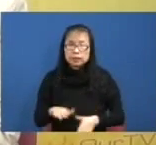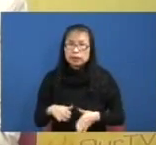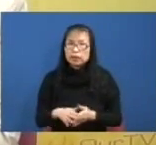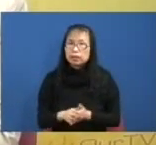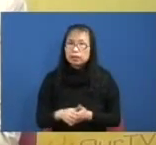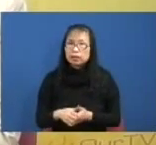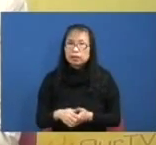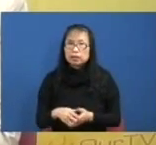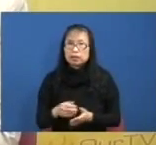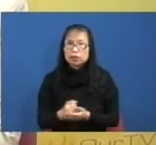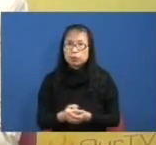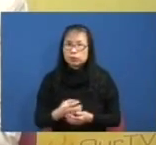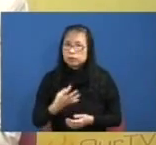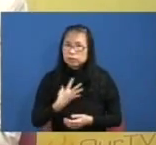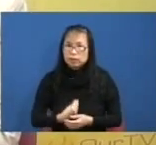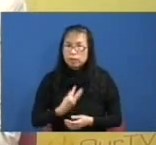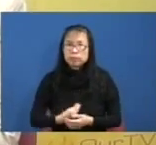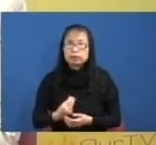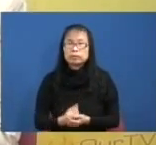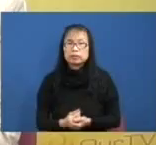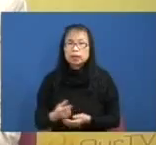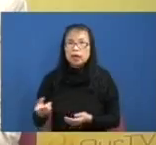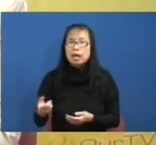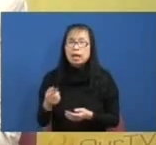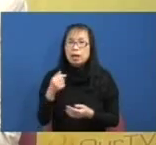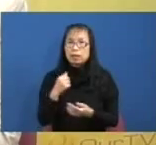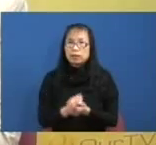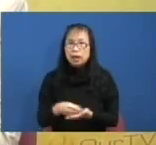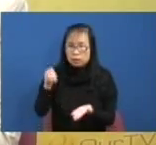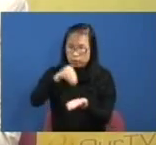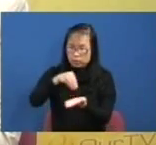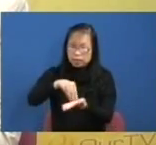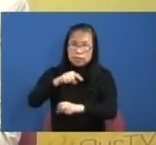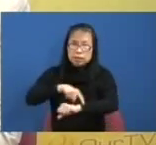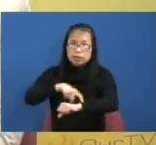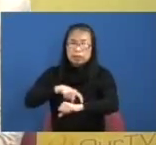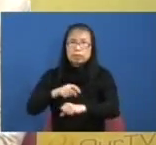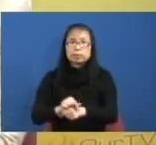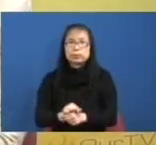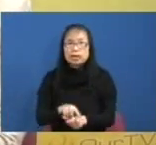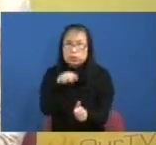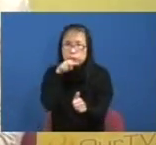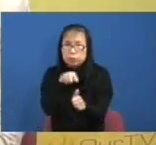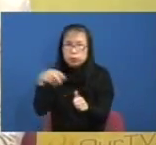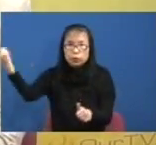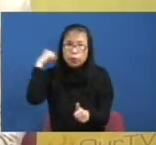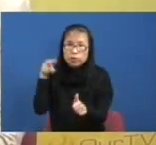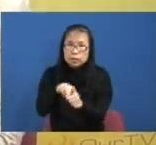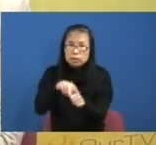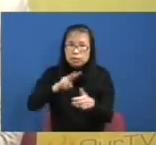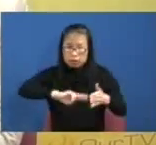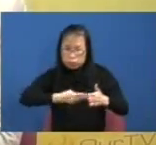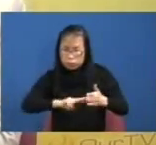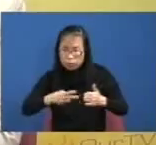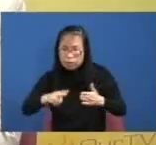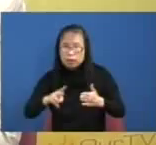埋咧，好多你哋個行業咧係定期咧差唔多叫強制性裝修嘅，係嘛？即